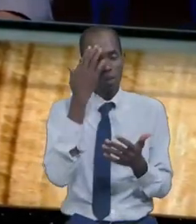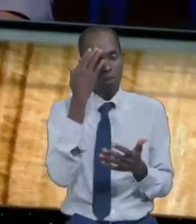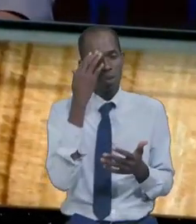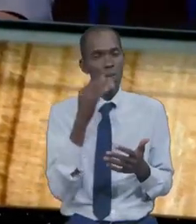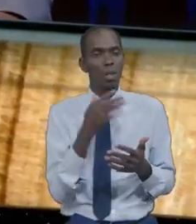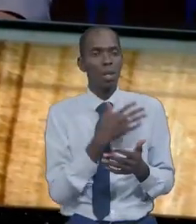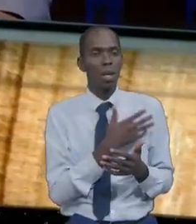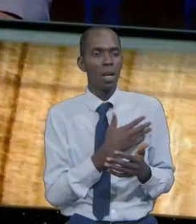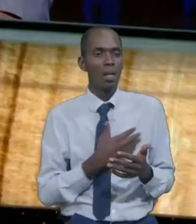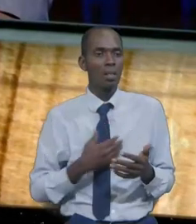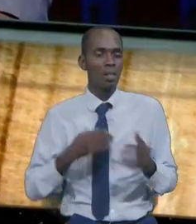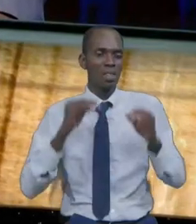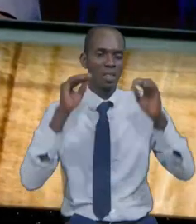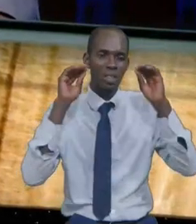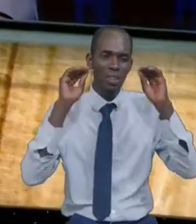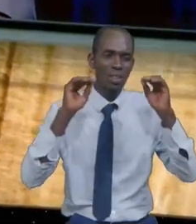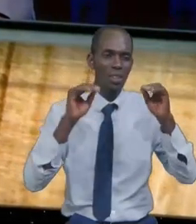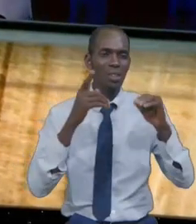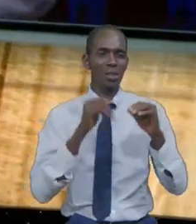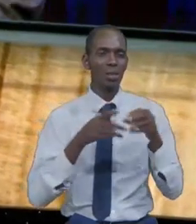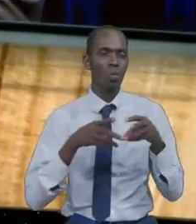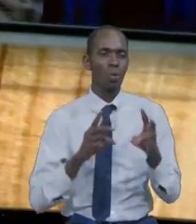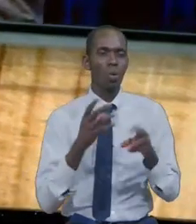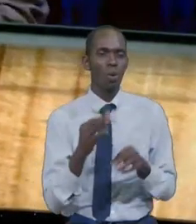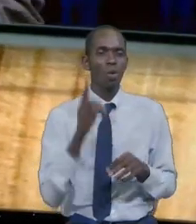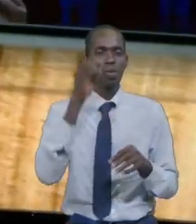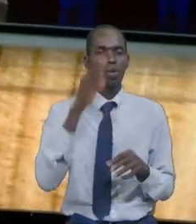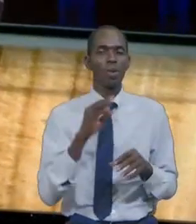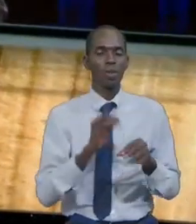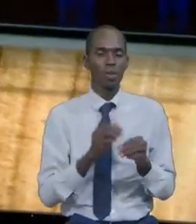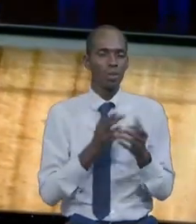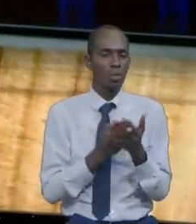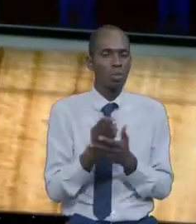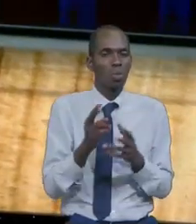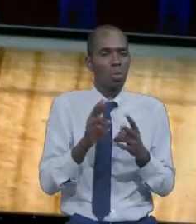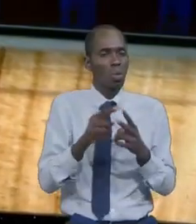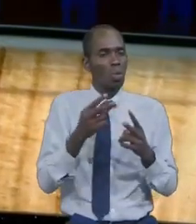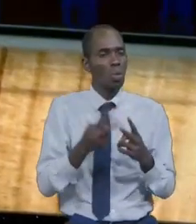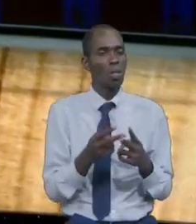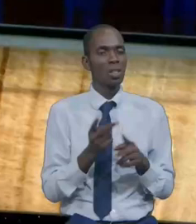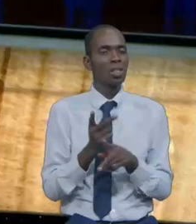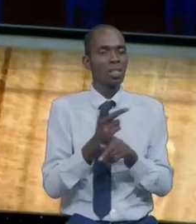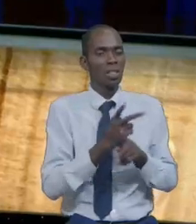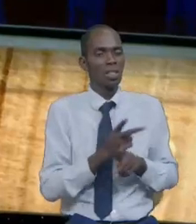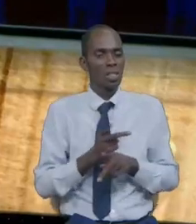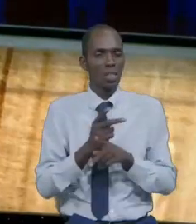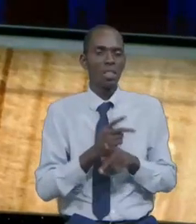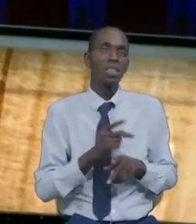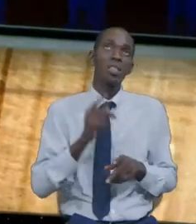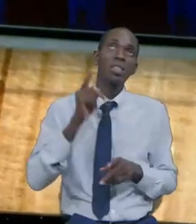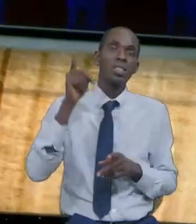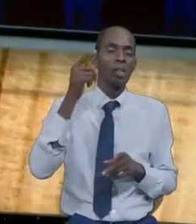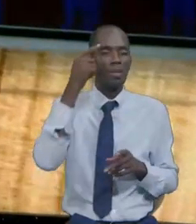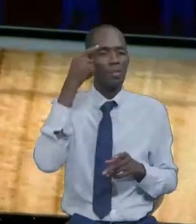la voie de Dieu. La voie de Dieu selon la vérité. Sans t'inquiéter de personne, même